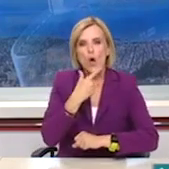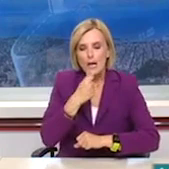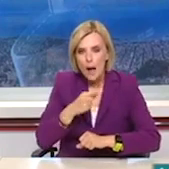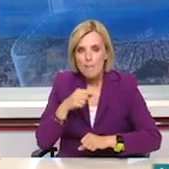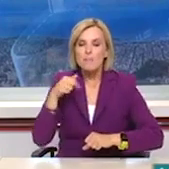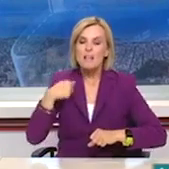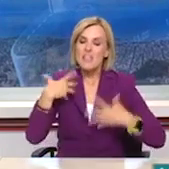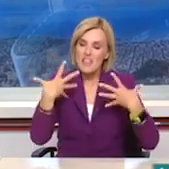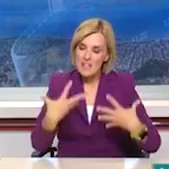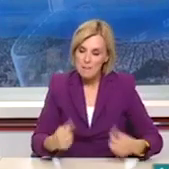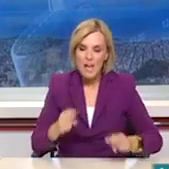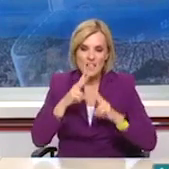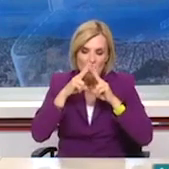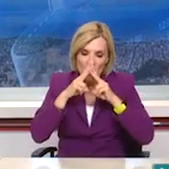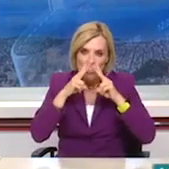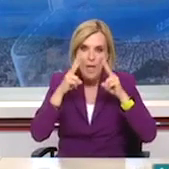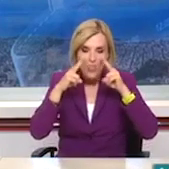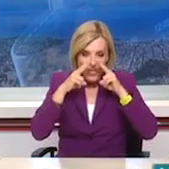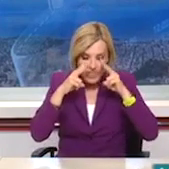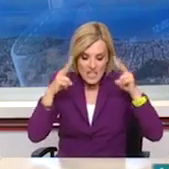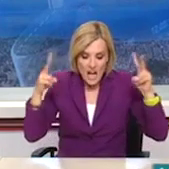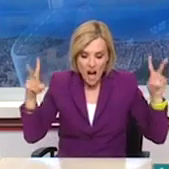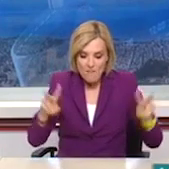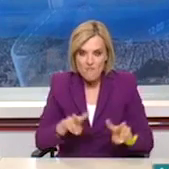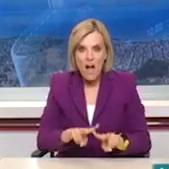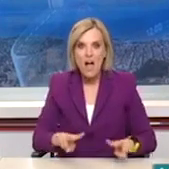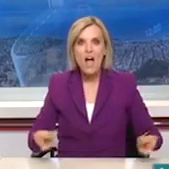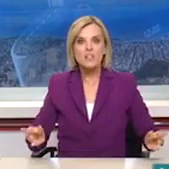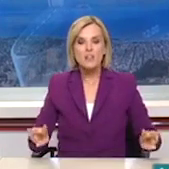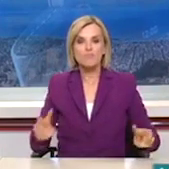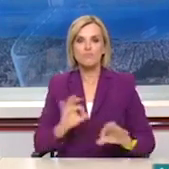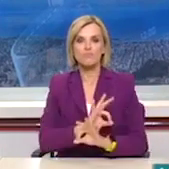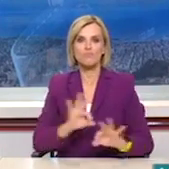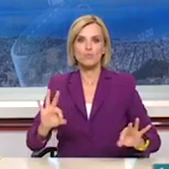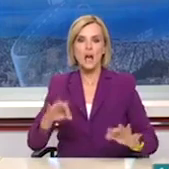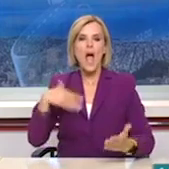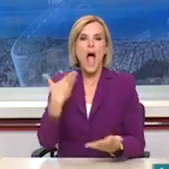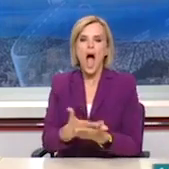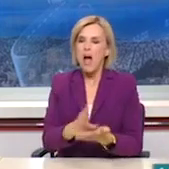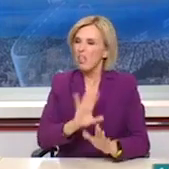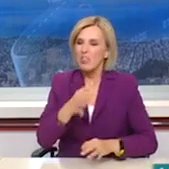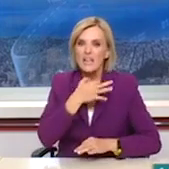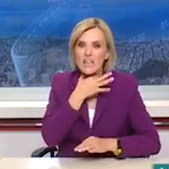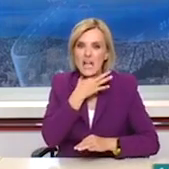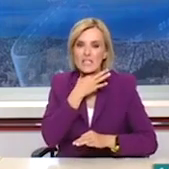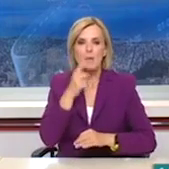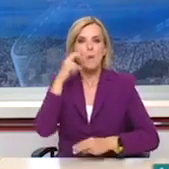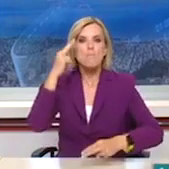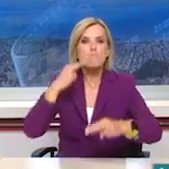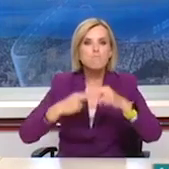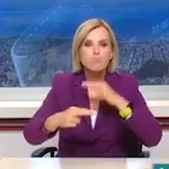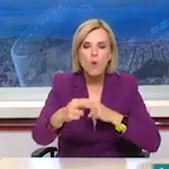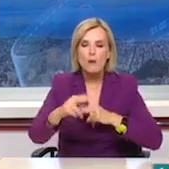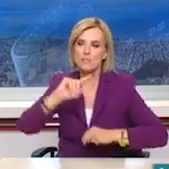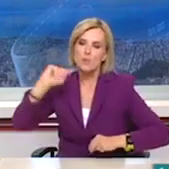εργαλείο, είτε θεραπεία, είτε εμβόλιο, θα εξασφαλίζει μη αποκλειστικές άδειες και αδειοδοτήσεις και θα υπάρχει η πρόβλεψη της πρόσβασης στον